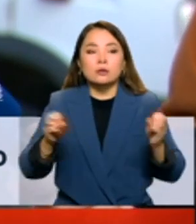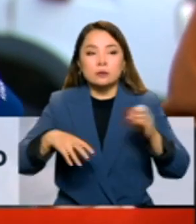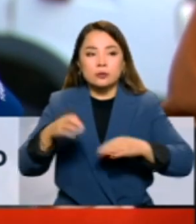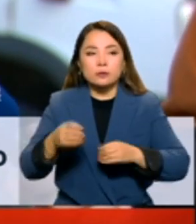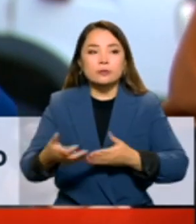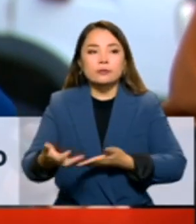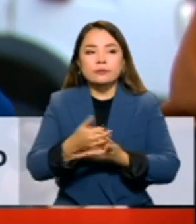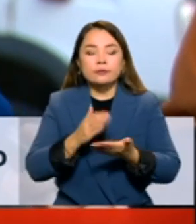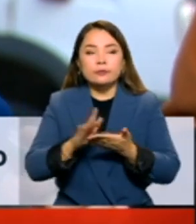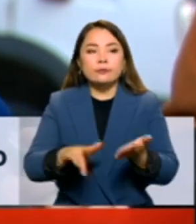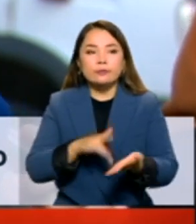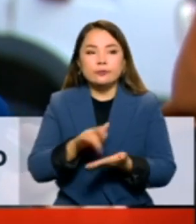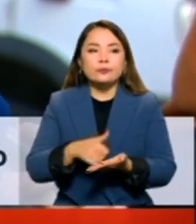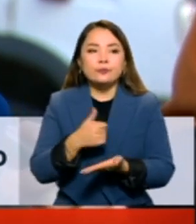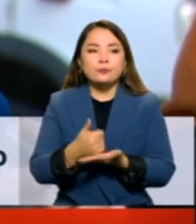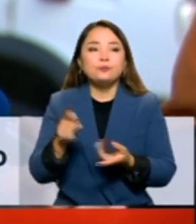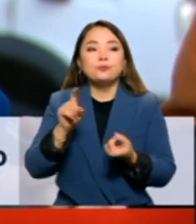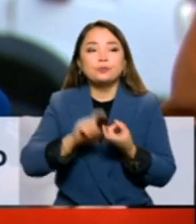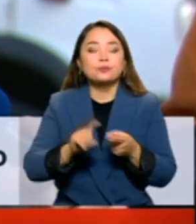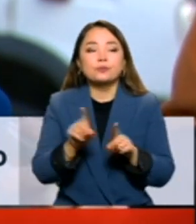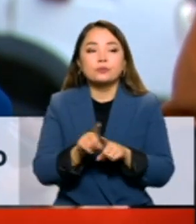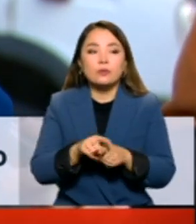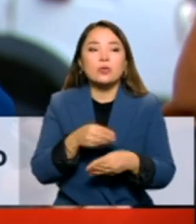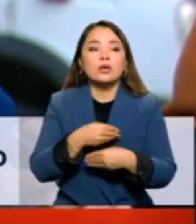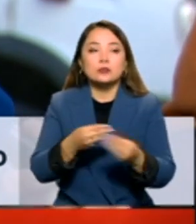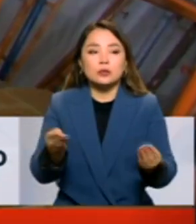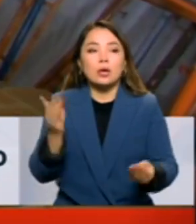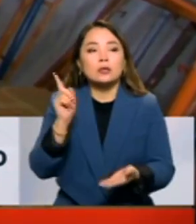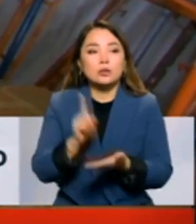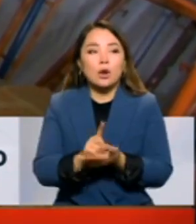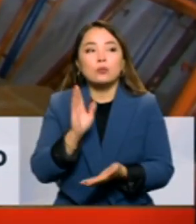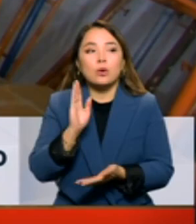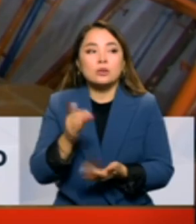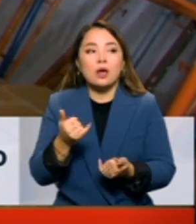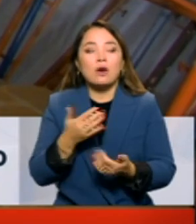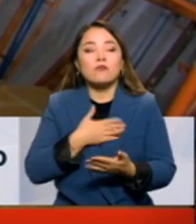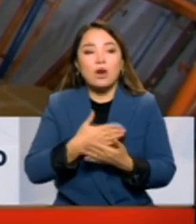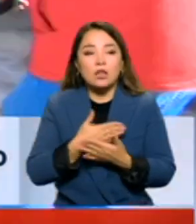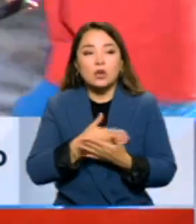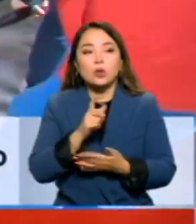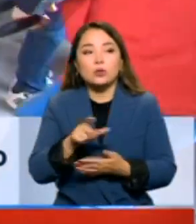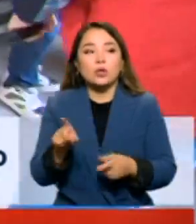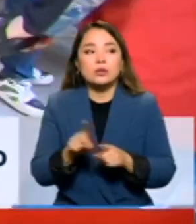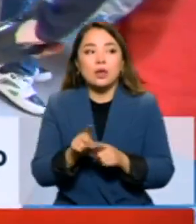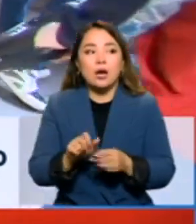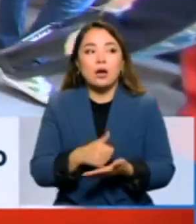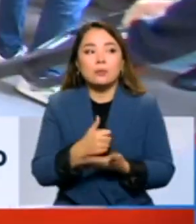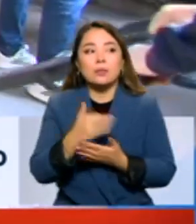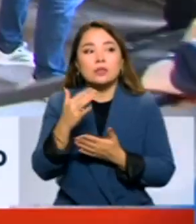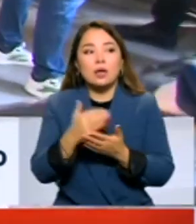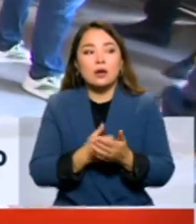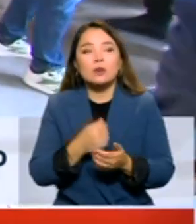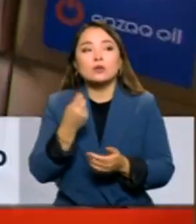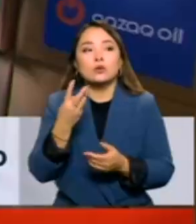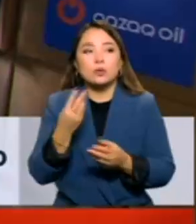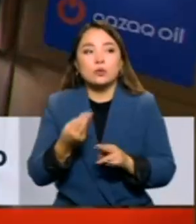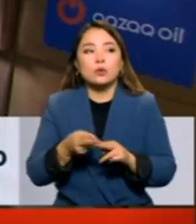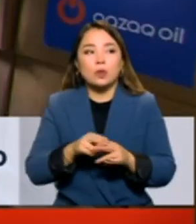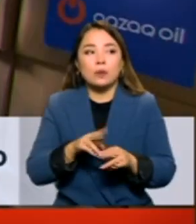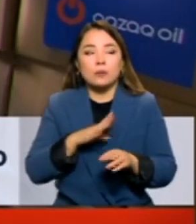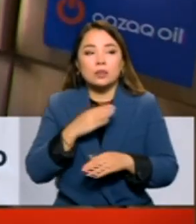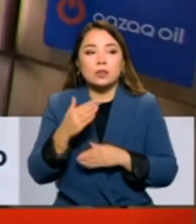де қала бойынша алдағы аптада тарататын болады толығымен. Волонтерлер әкімдік түзген тізім бойынша бірнеше күн